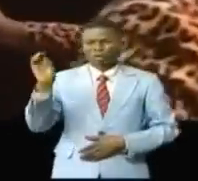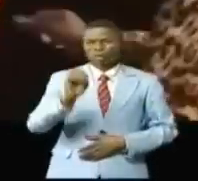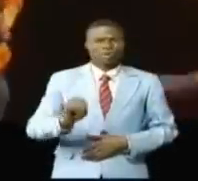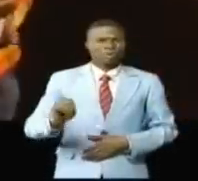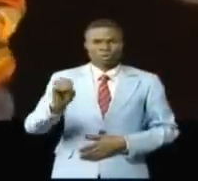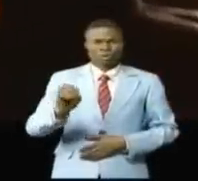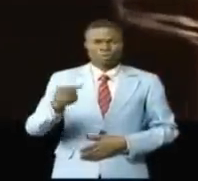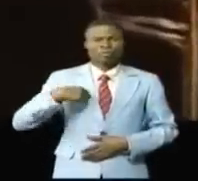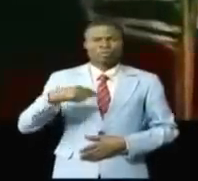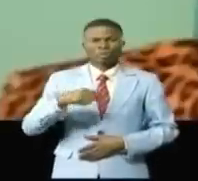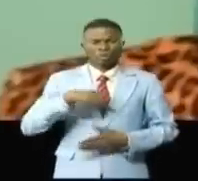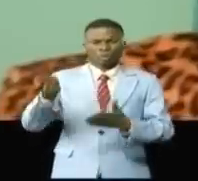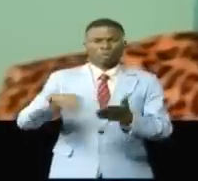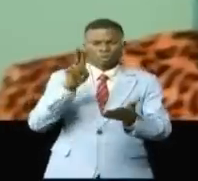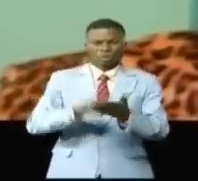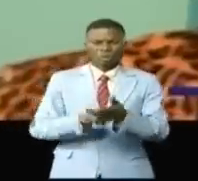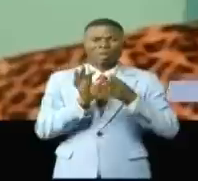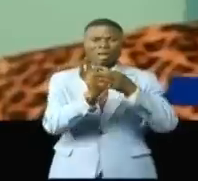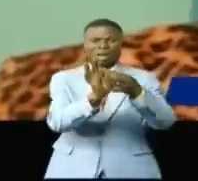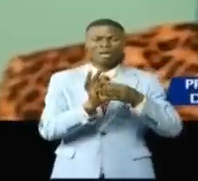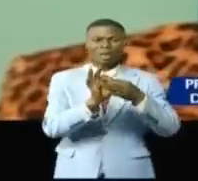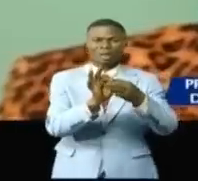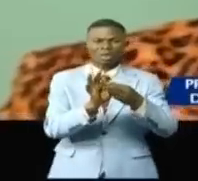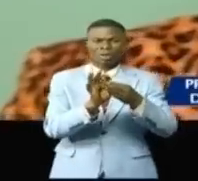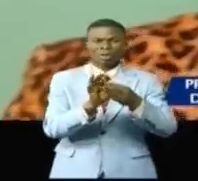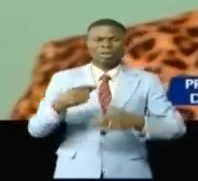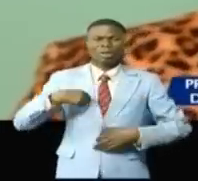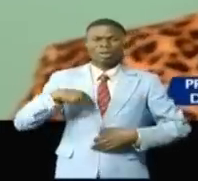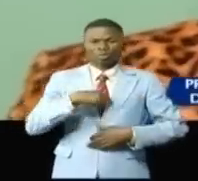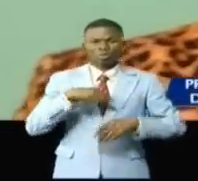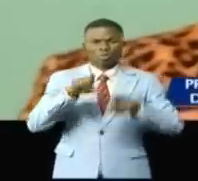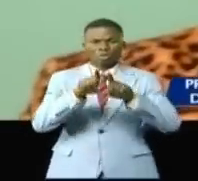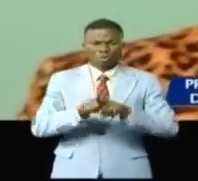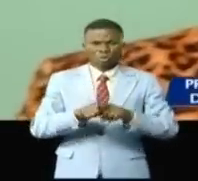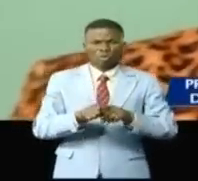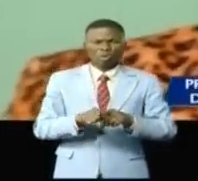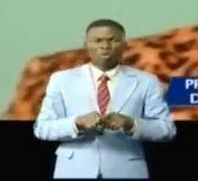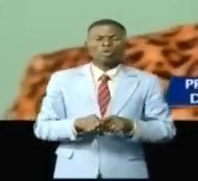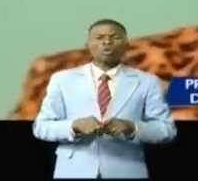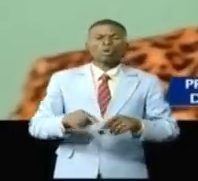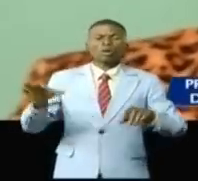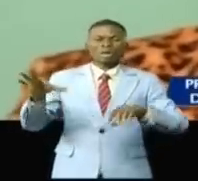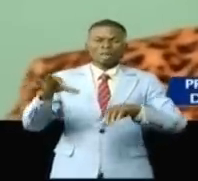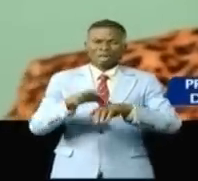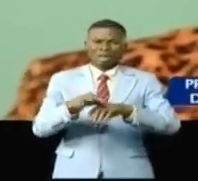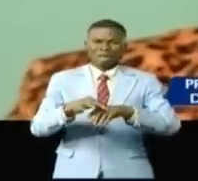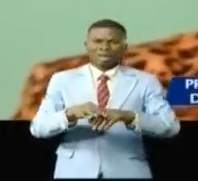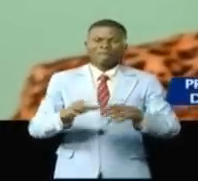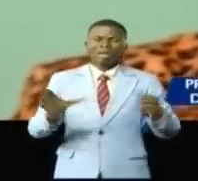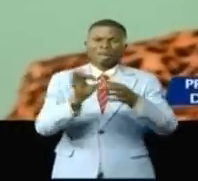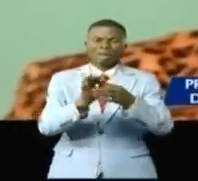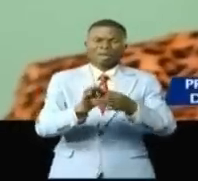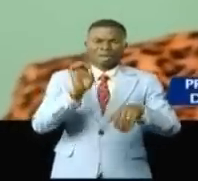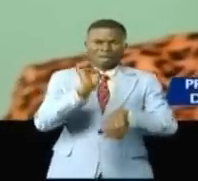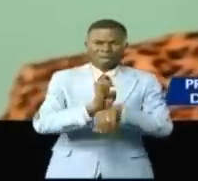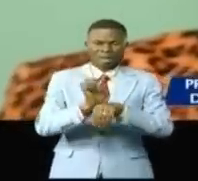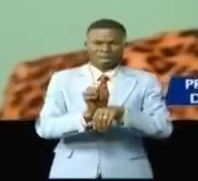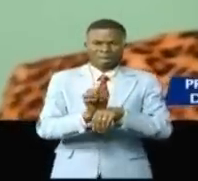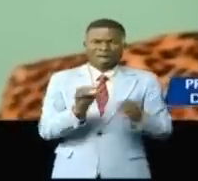Nous avons signé une alliance, nous avons même une bague avec l'église méthodiste